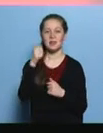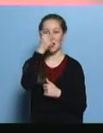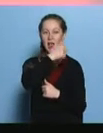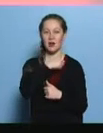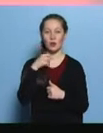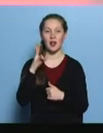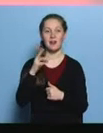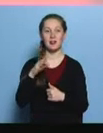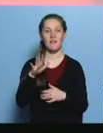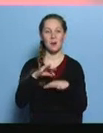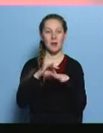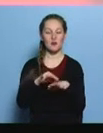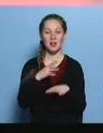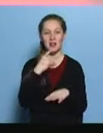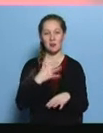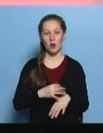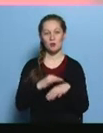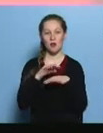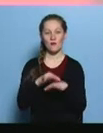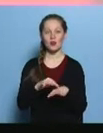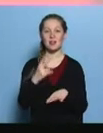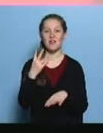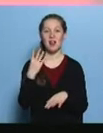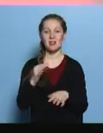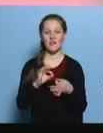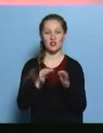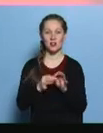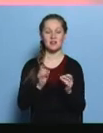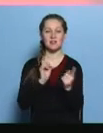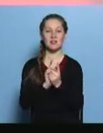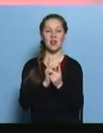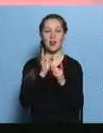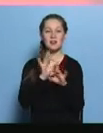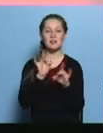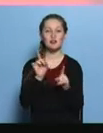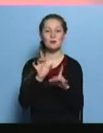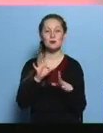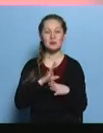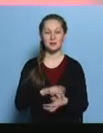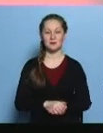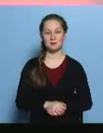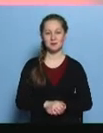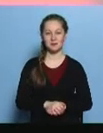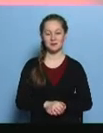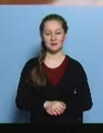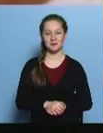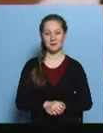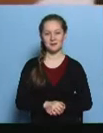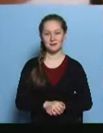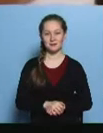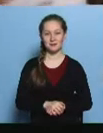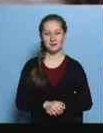НТВ. Дед Мороз пробудет в Ижевске 2 дня. С кем он встречался сегодня, расскажет Альбина Валикжанина.